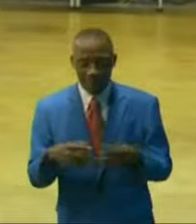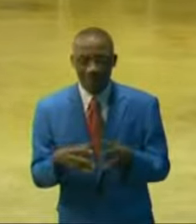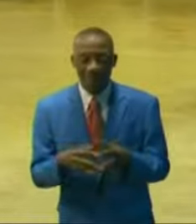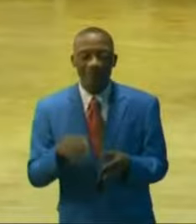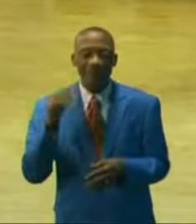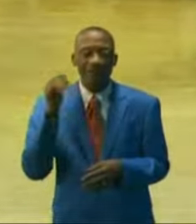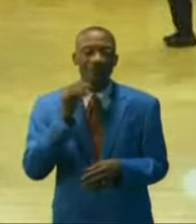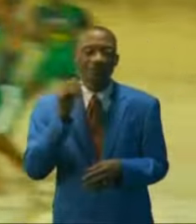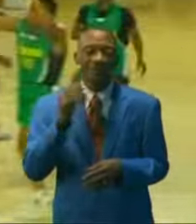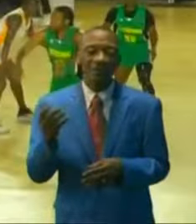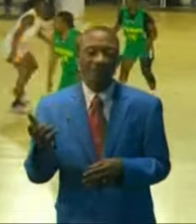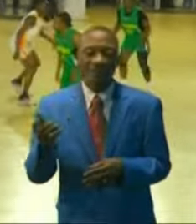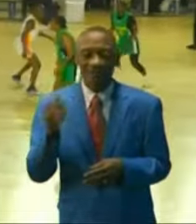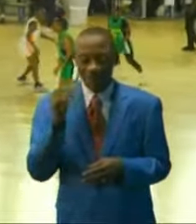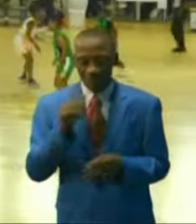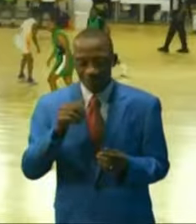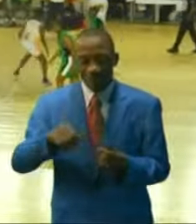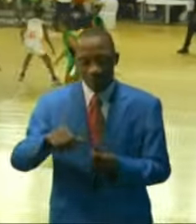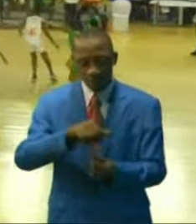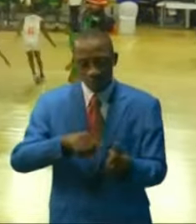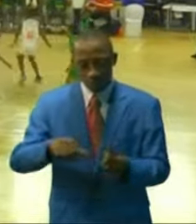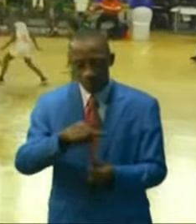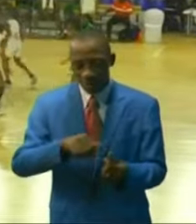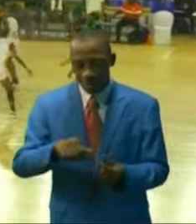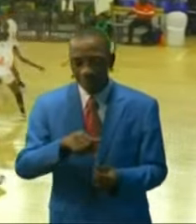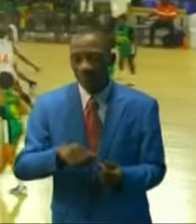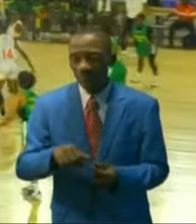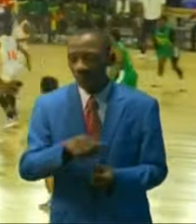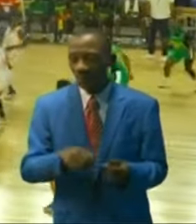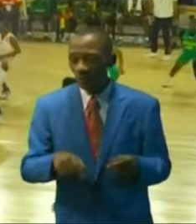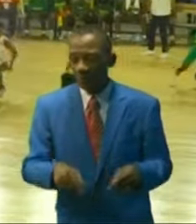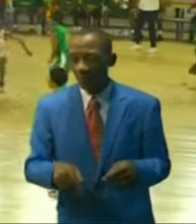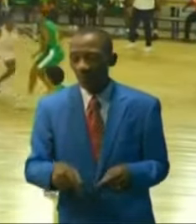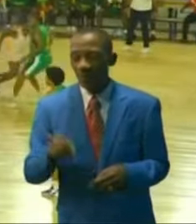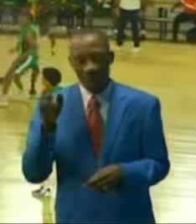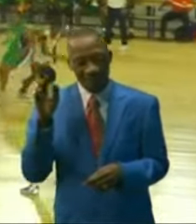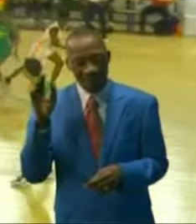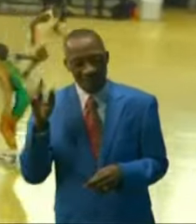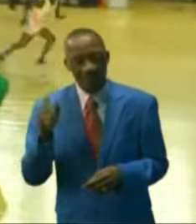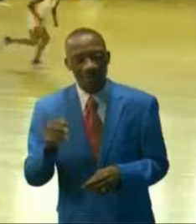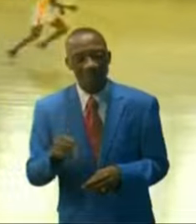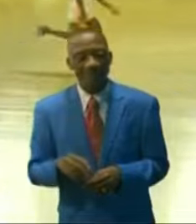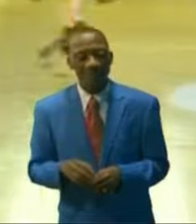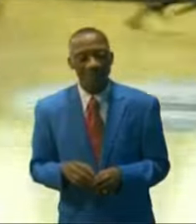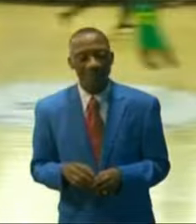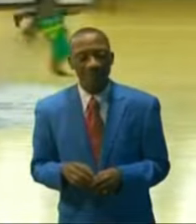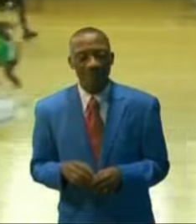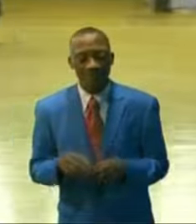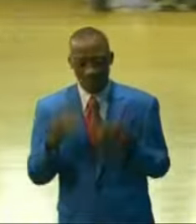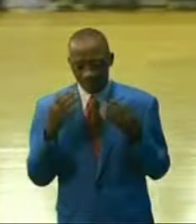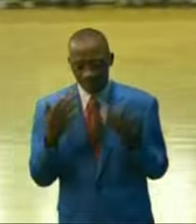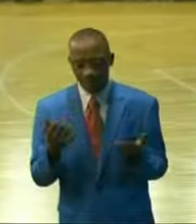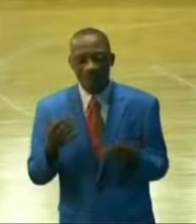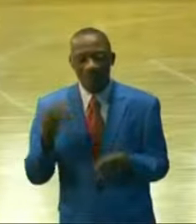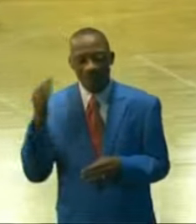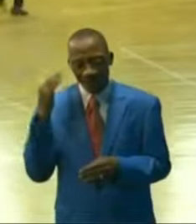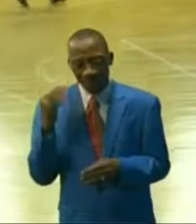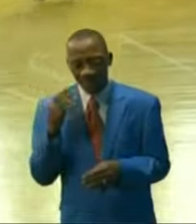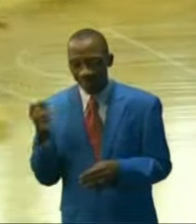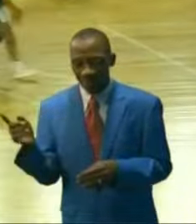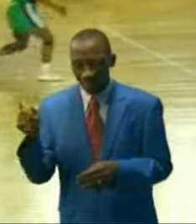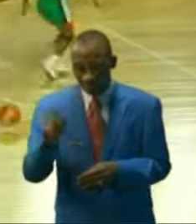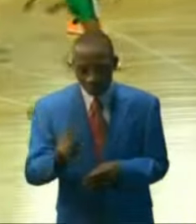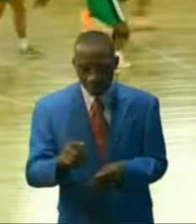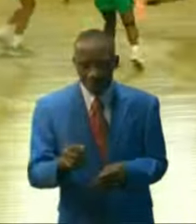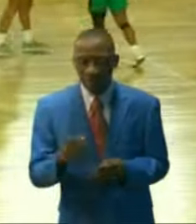des Camerounaises, réalistes dans toutes les actions. L'équipe visiteuse a gagné encore une fois les 3e et les 4e cartons, respectivement sur les scores des 55 points